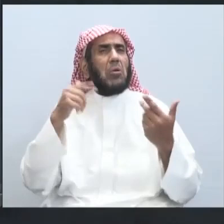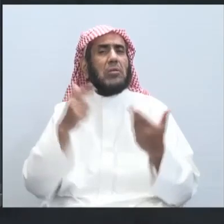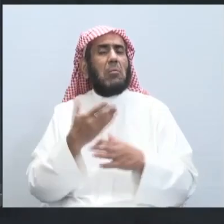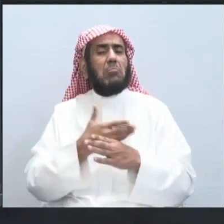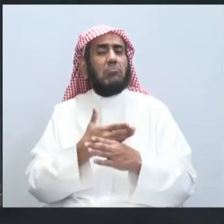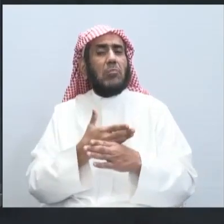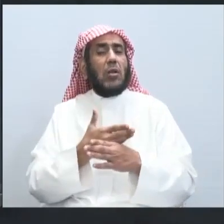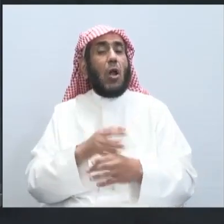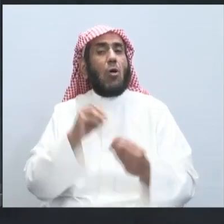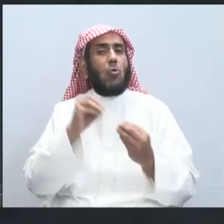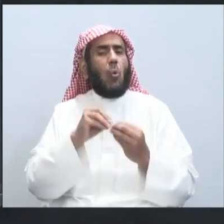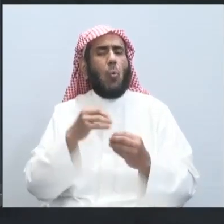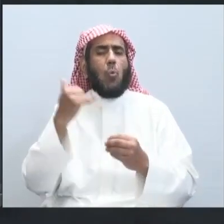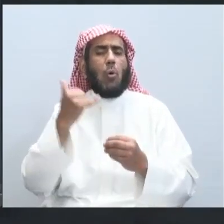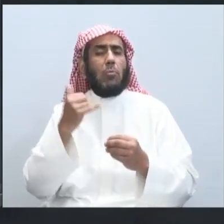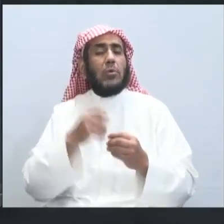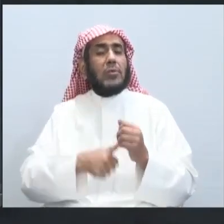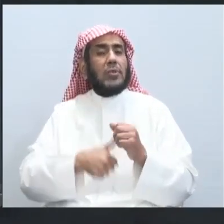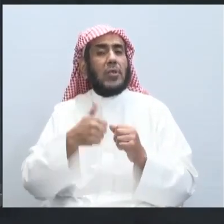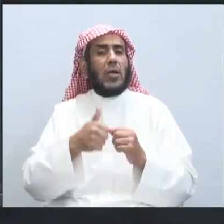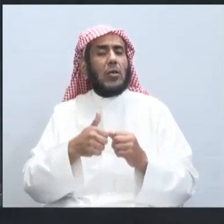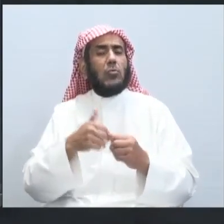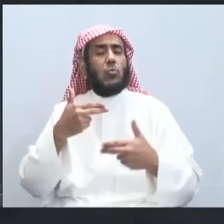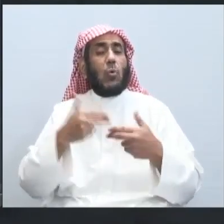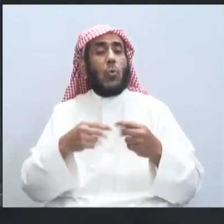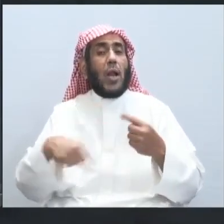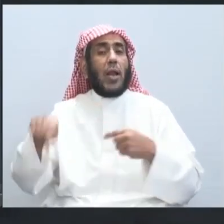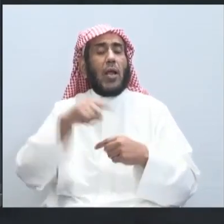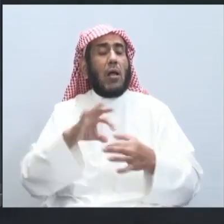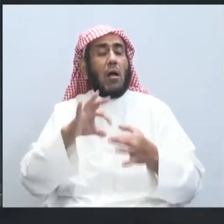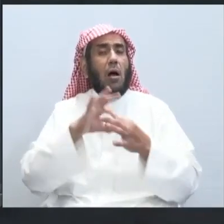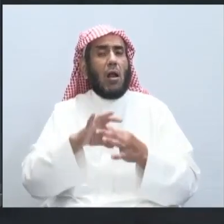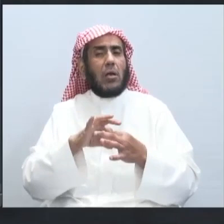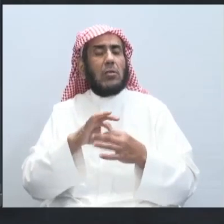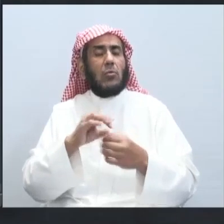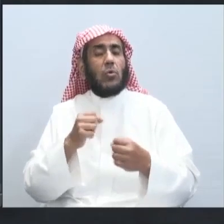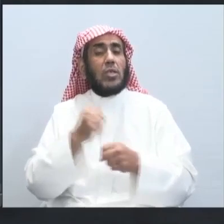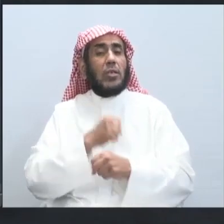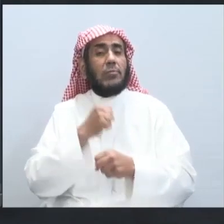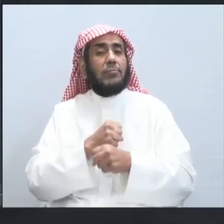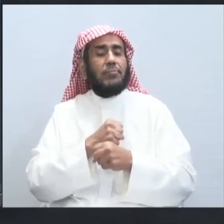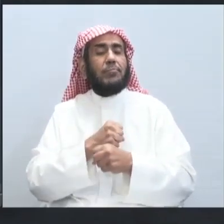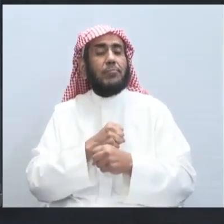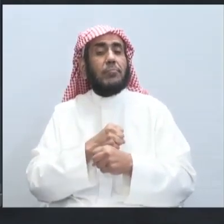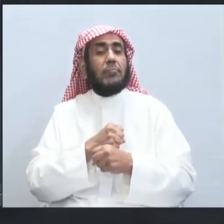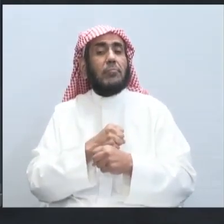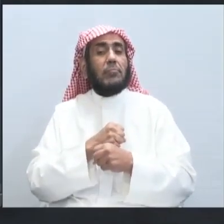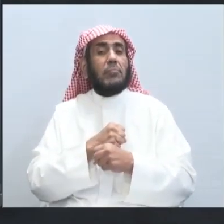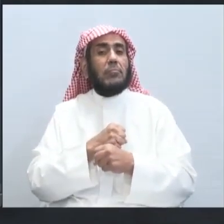لان هذه الثقه تستطيع ان تكون لنا علاقات وتجعل هناك